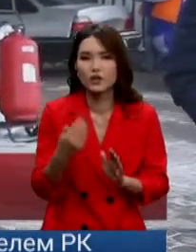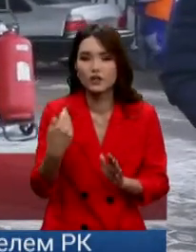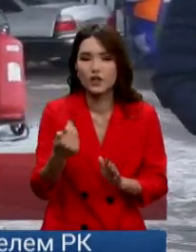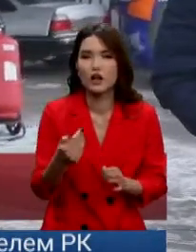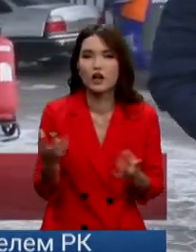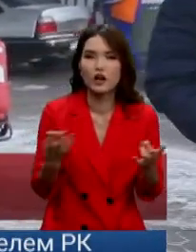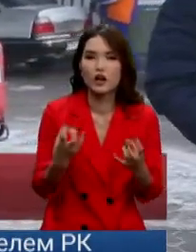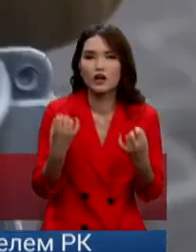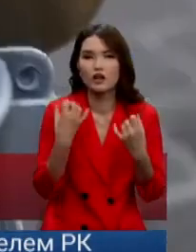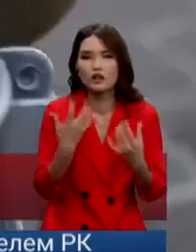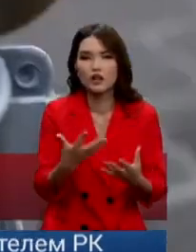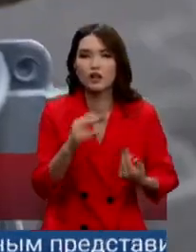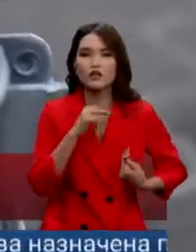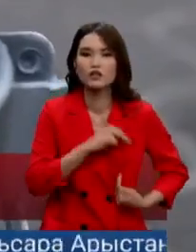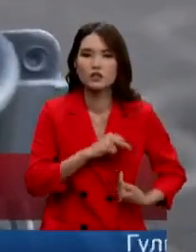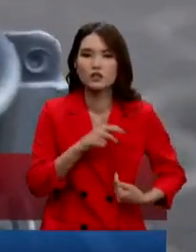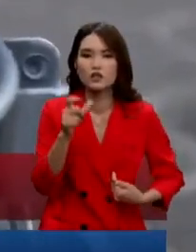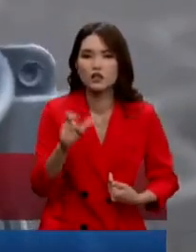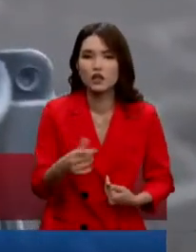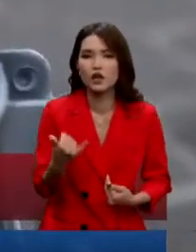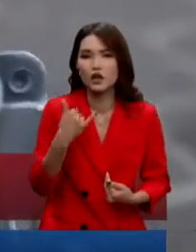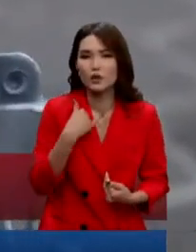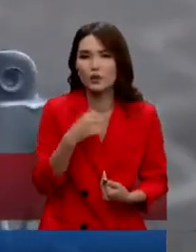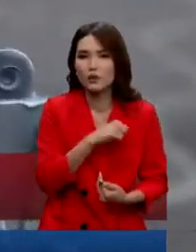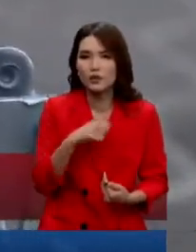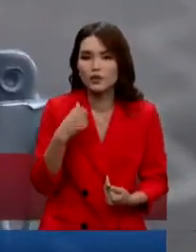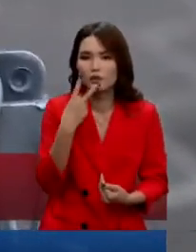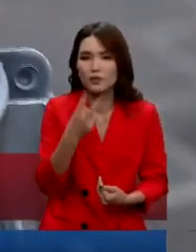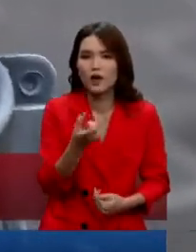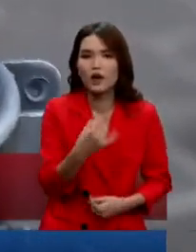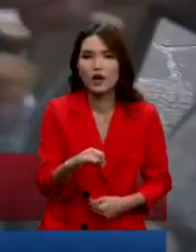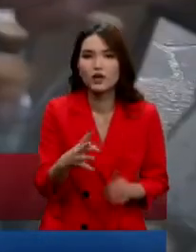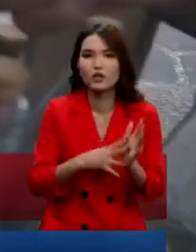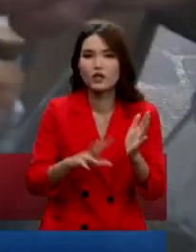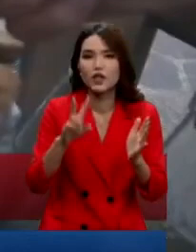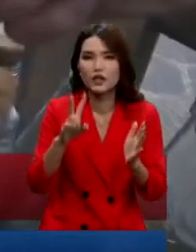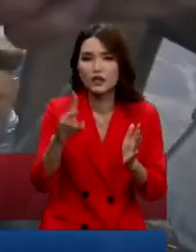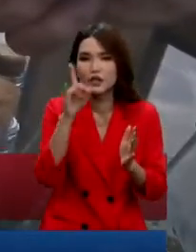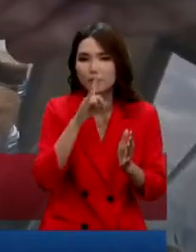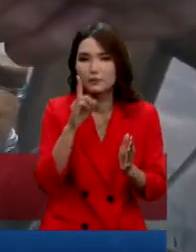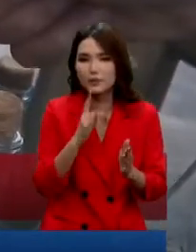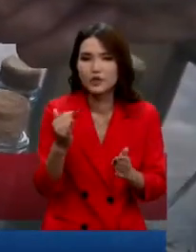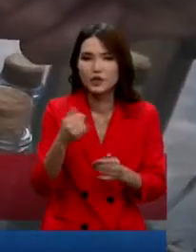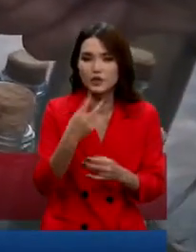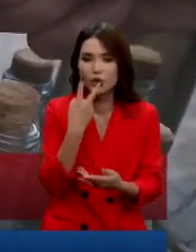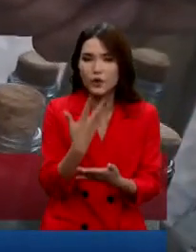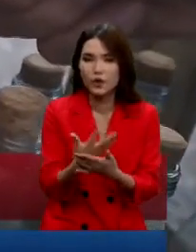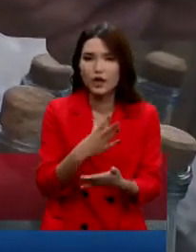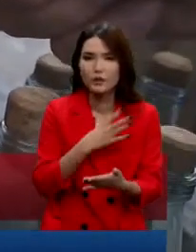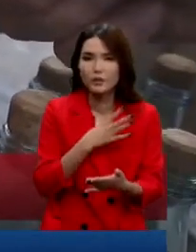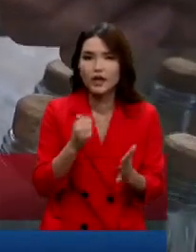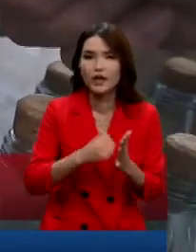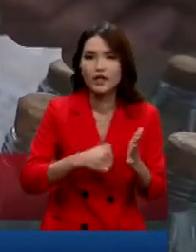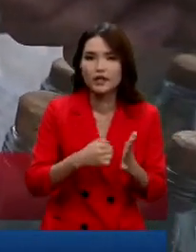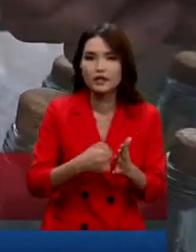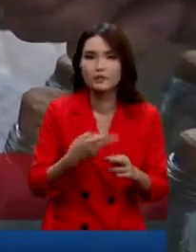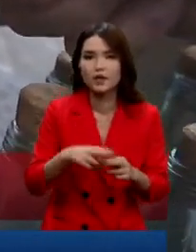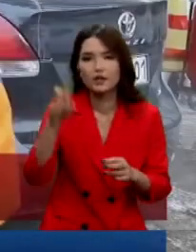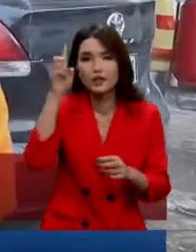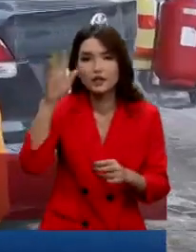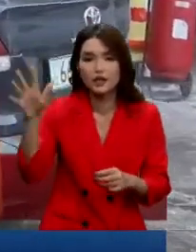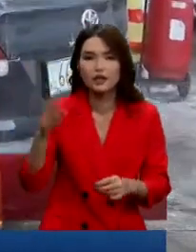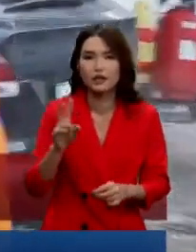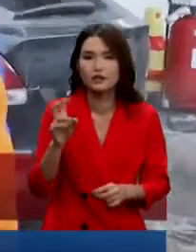тұр. Ал зертхана қызметкерлері біздің көзімізше АИ-92 бензинінің сынамасын алды. Өйткені бұл ең танымал